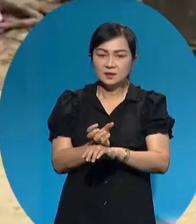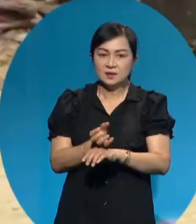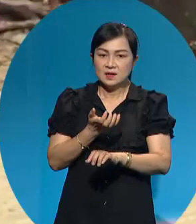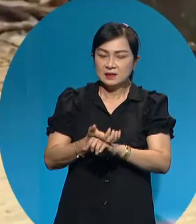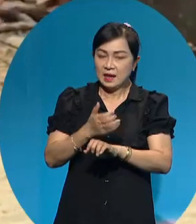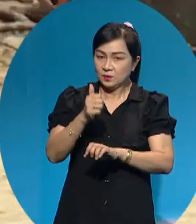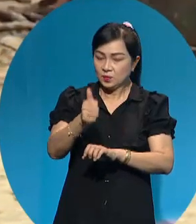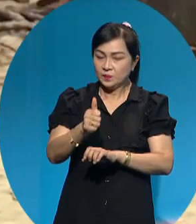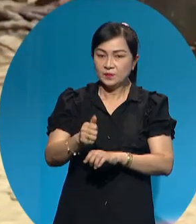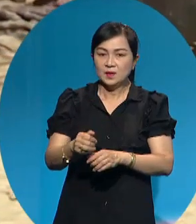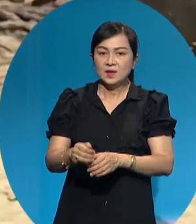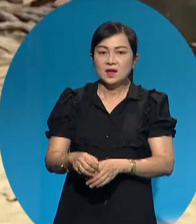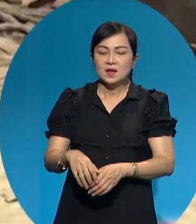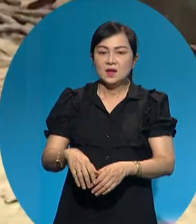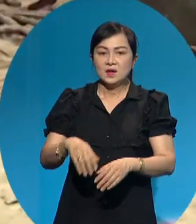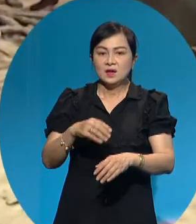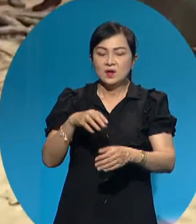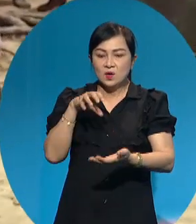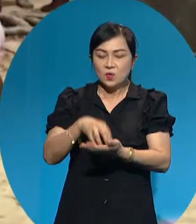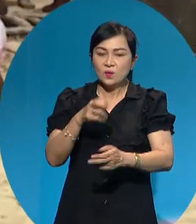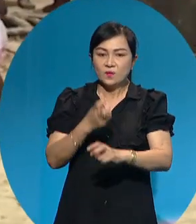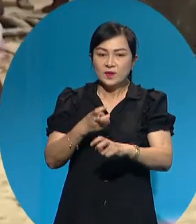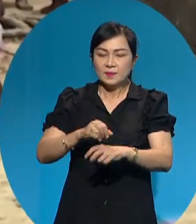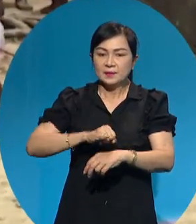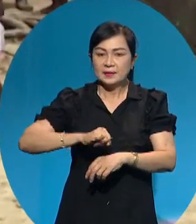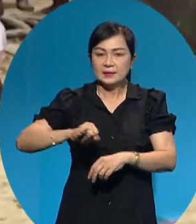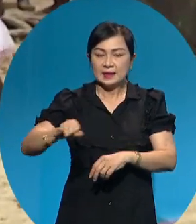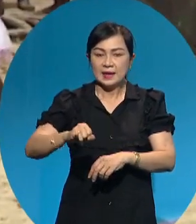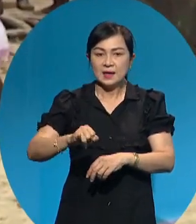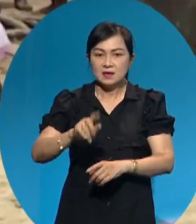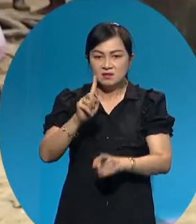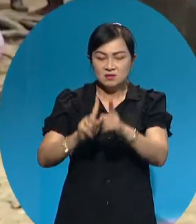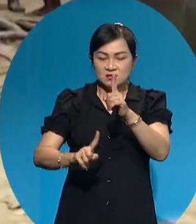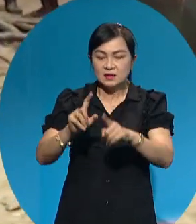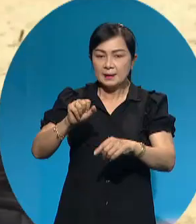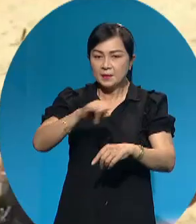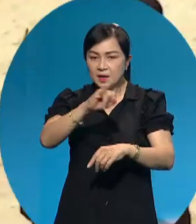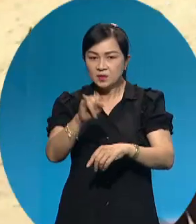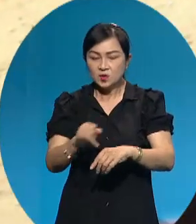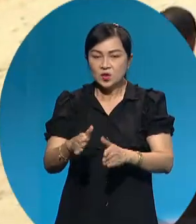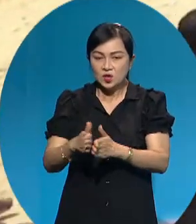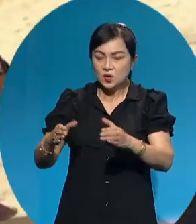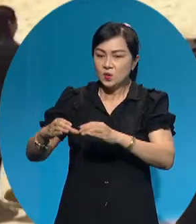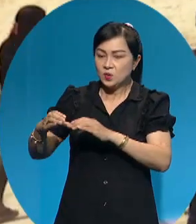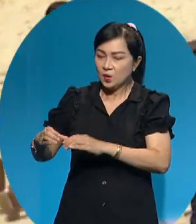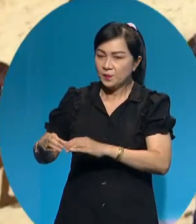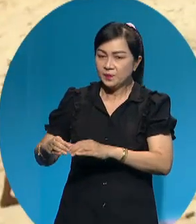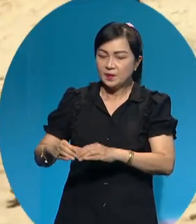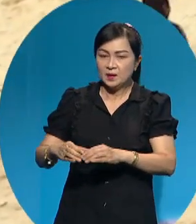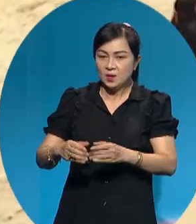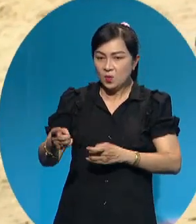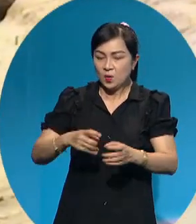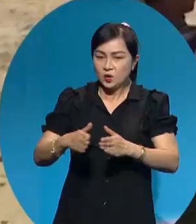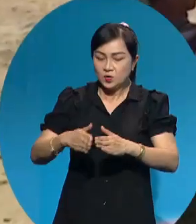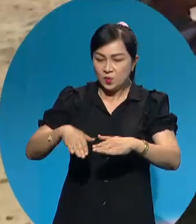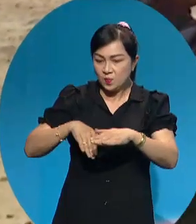cotan Tuy nhiên do địa hình hiểm trở và xa xôi hẻo lánh trong và Amazon nên nhiều băng nhóm đã lập và cai quản nhiều